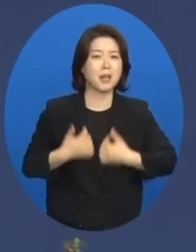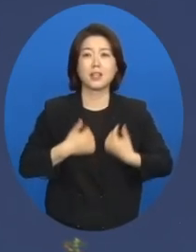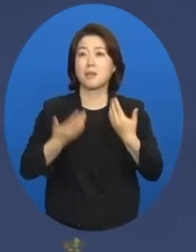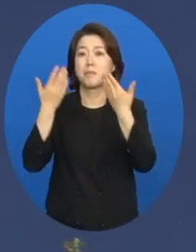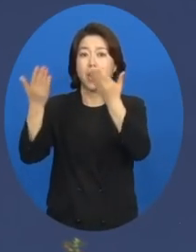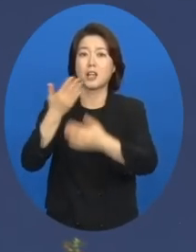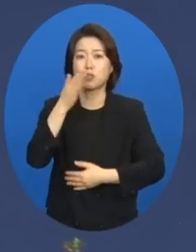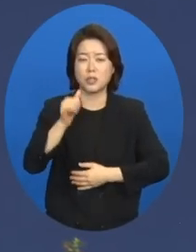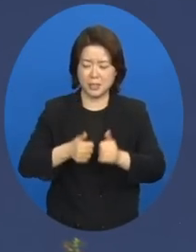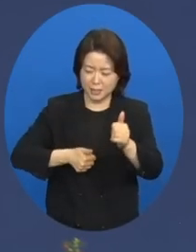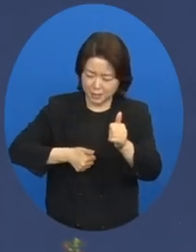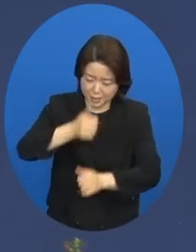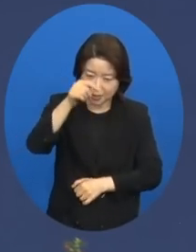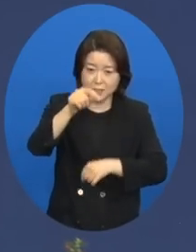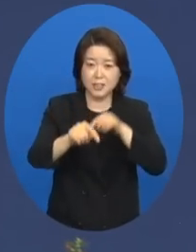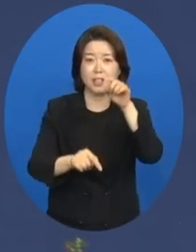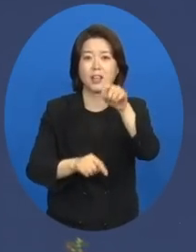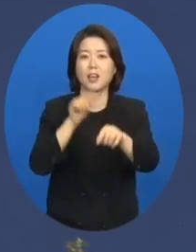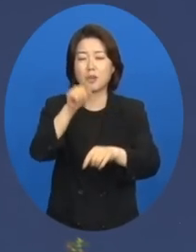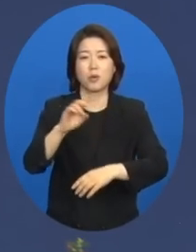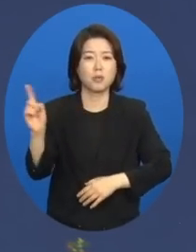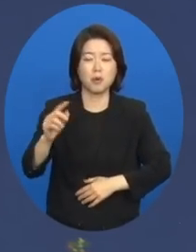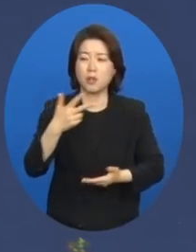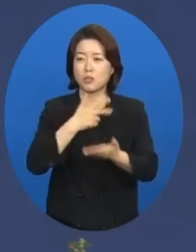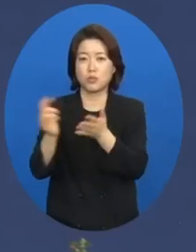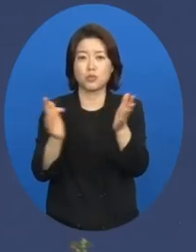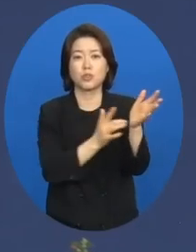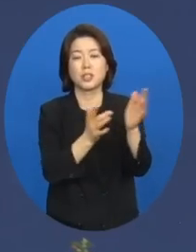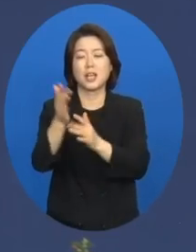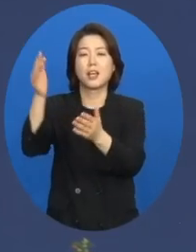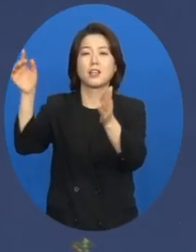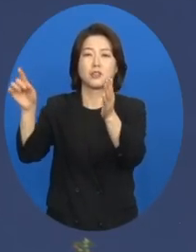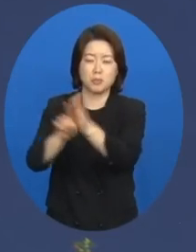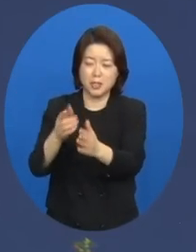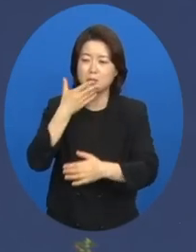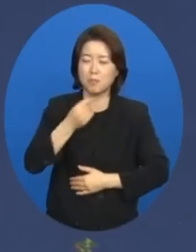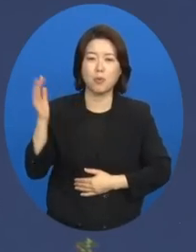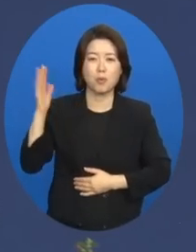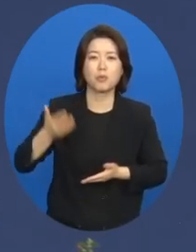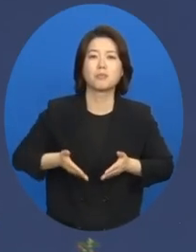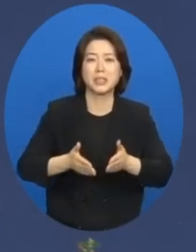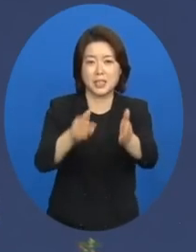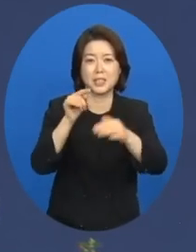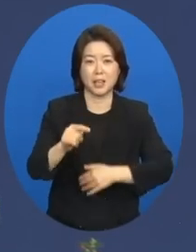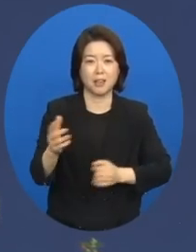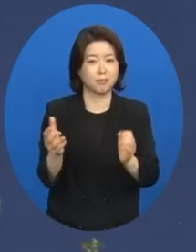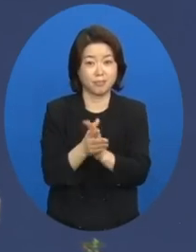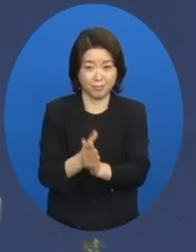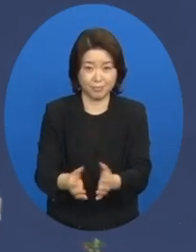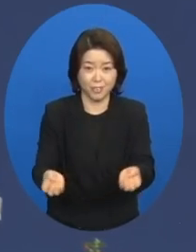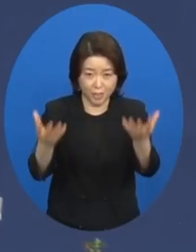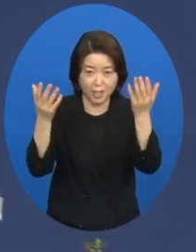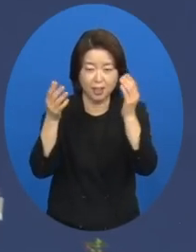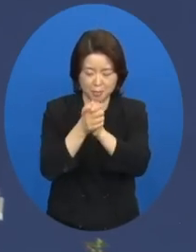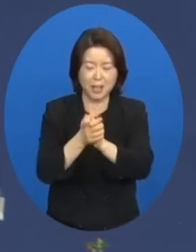있는 승리의 걸음이 바로 주 예수 믿는 복음의 길인 것입니다. 할렐루야.